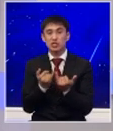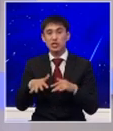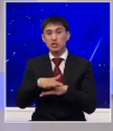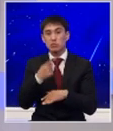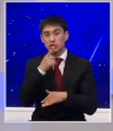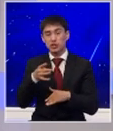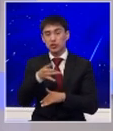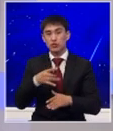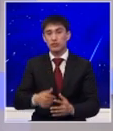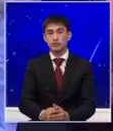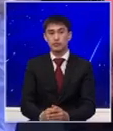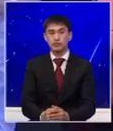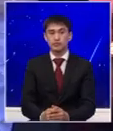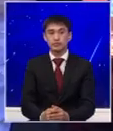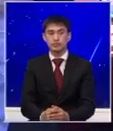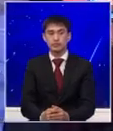близлежащих районов.